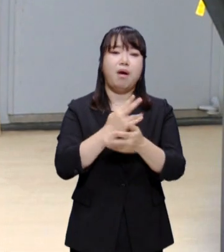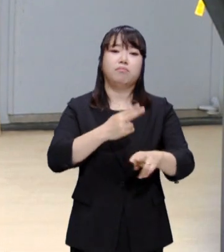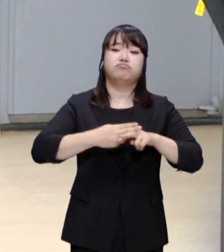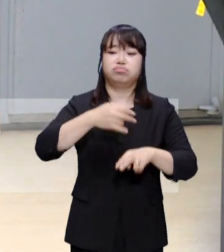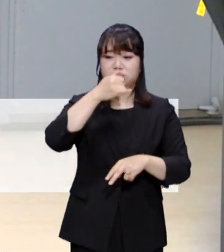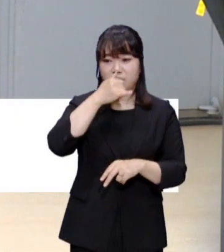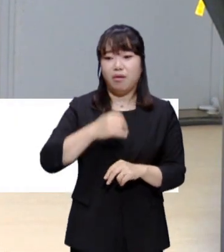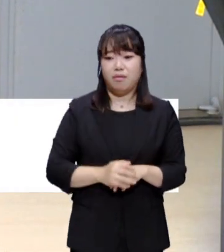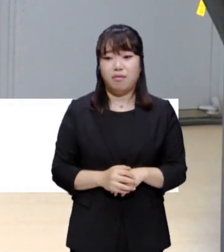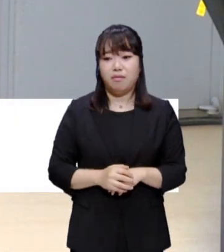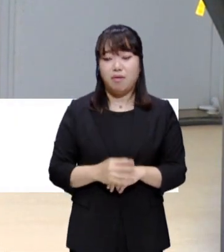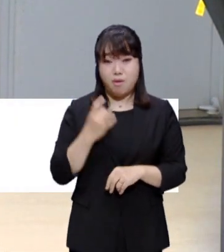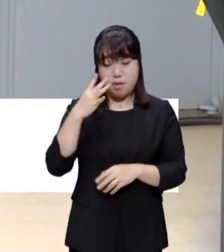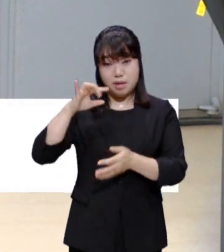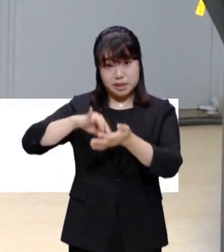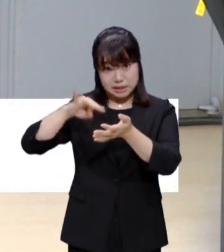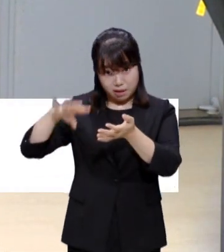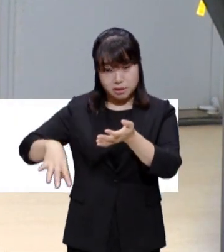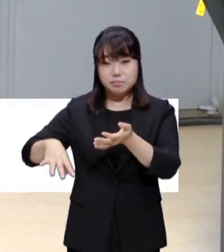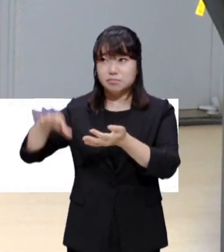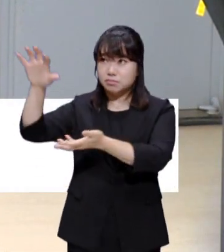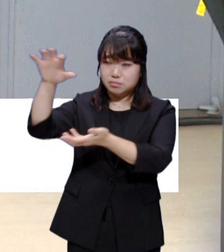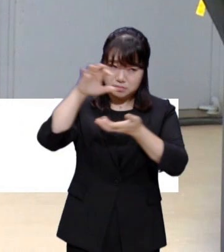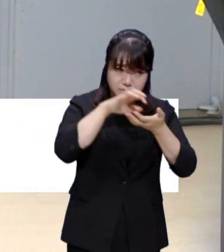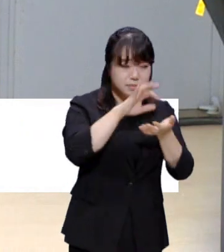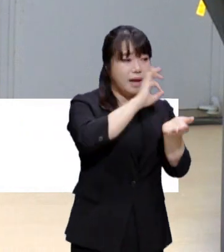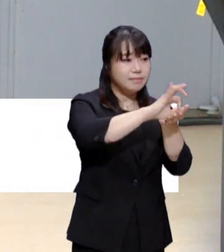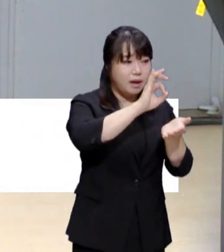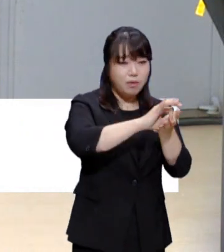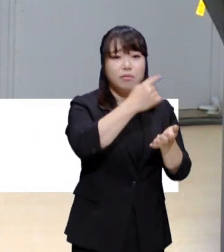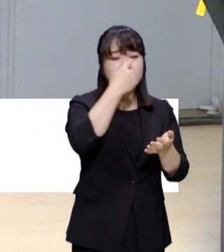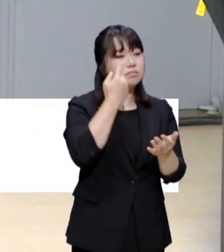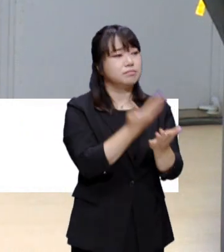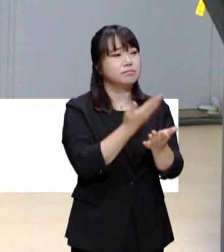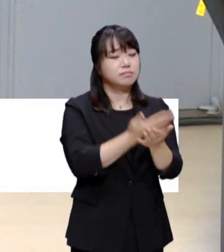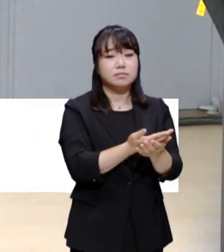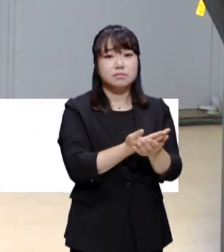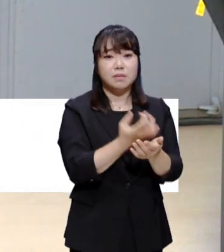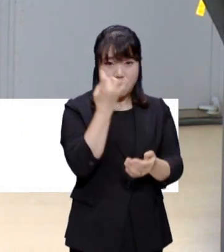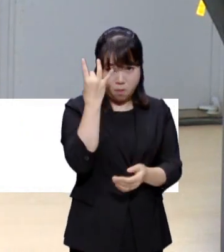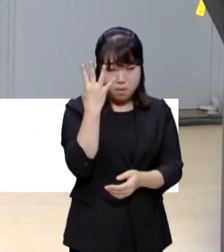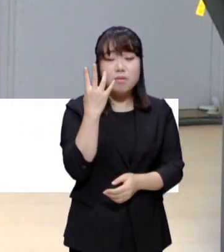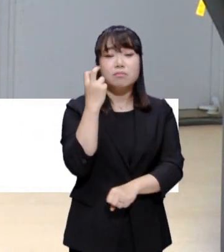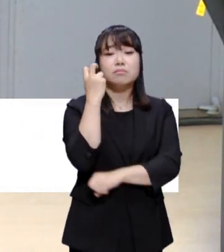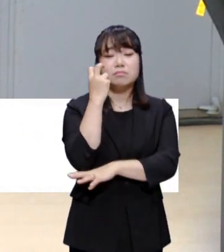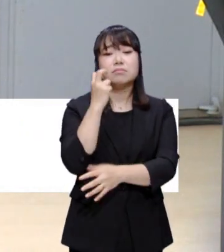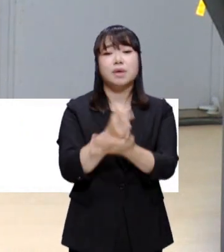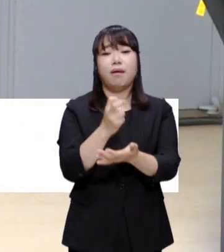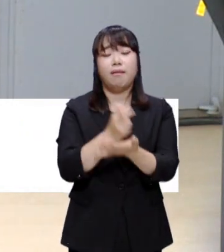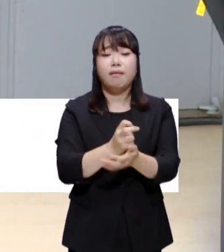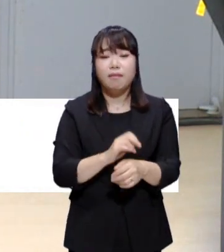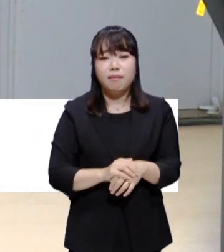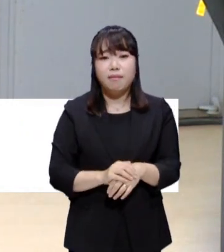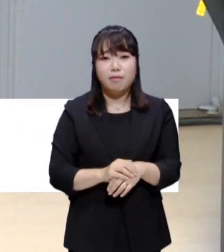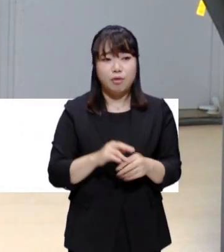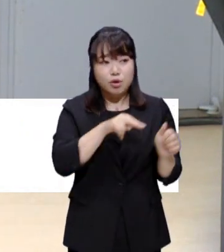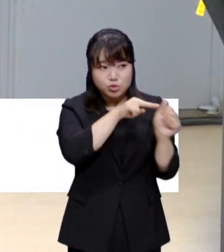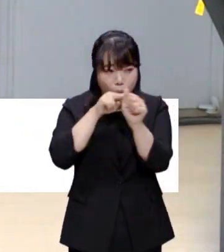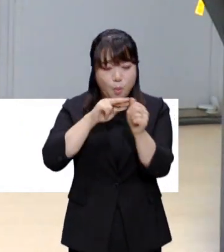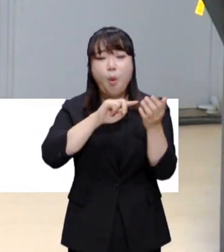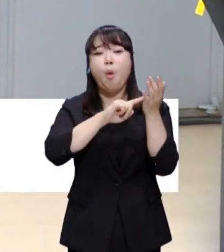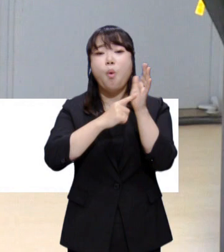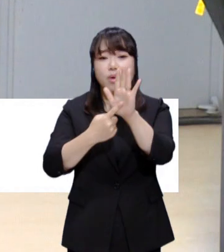당연한 거죠. 일단 세금을 사용한 내역들은 공개를 해야 된다라는 게 뭐 일반적인 원칙인 거고요. 정보 공개 원칙인